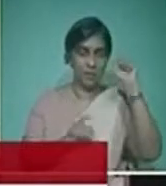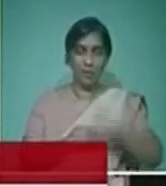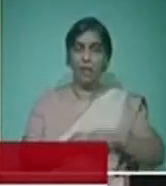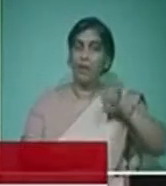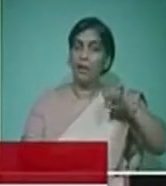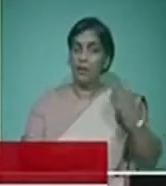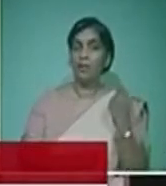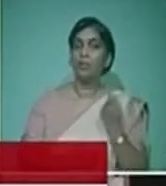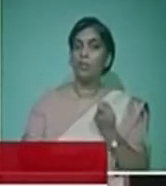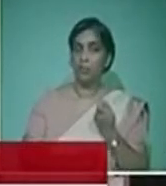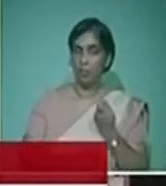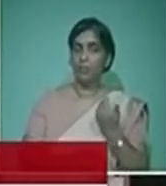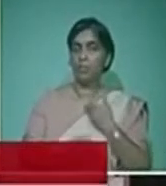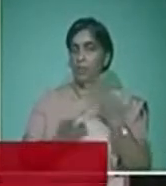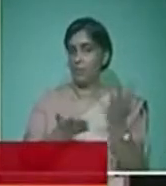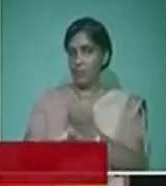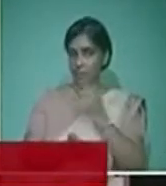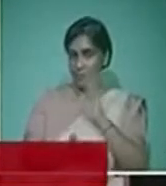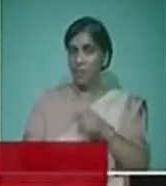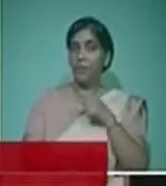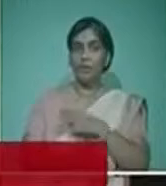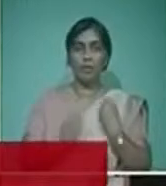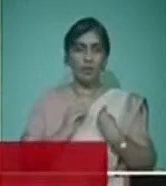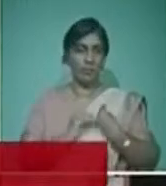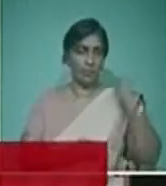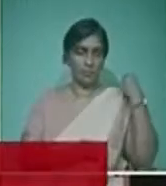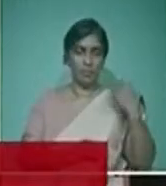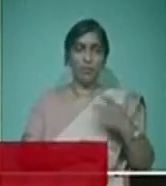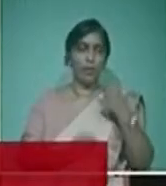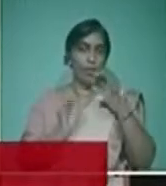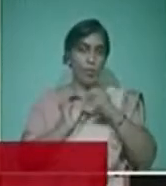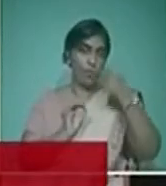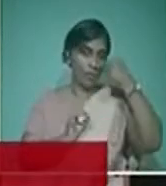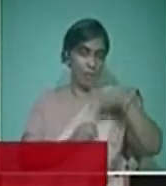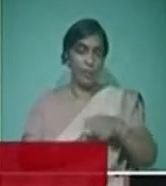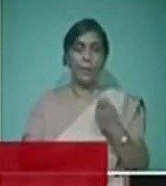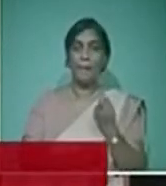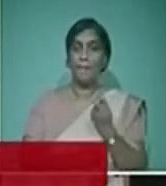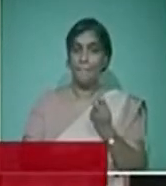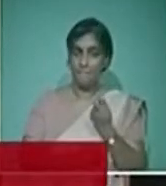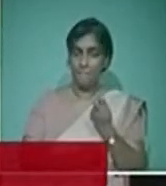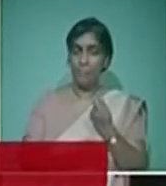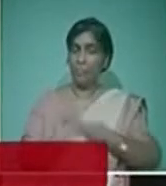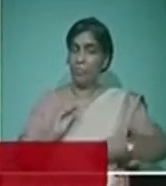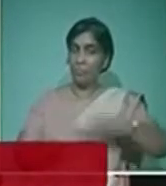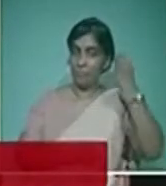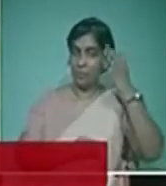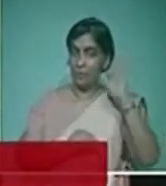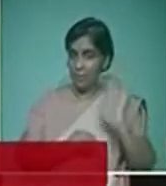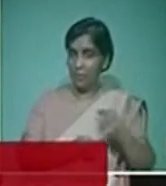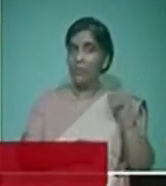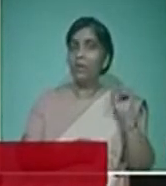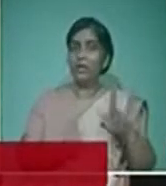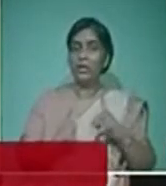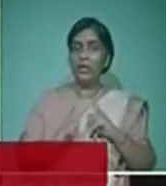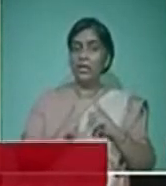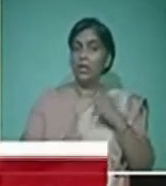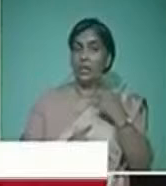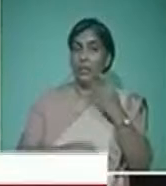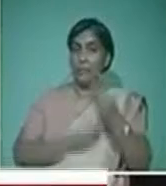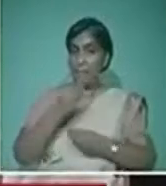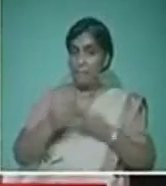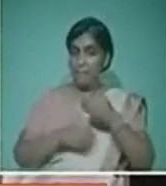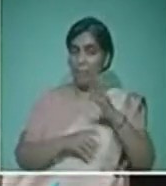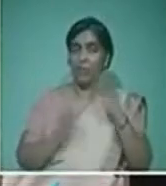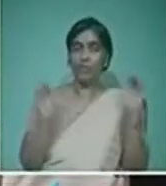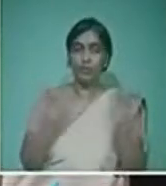46600ක මුදලක් මා වෙන් කරනවා. මෑත කාලීන භූමි තෙල් මිල ගණන් ඉහළ යාම හේතුවෙන් ධීවර කර්මාන්තයේ නියුතු